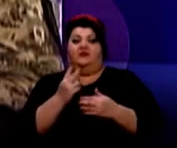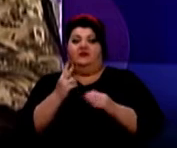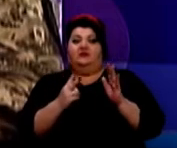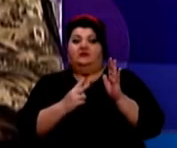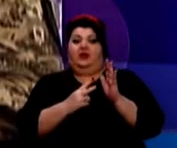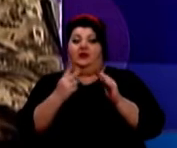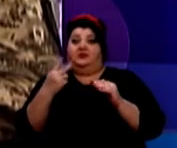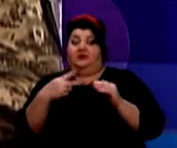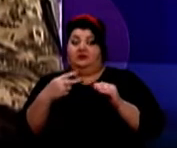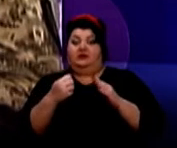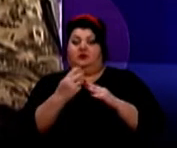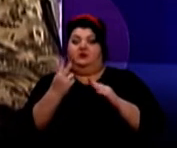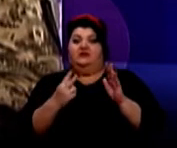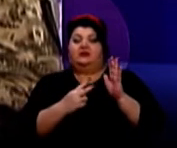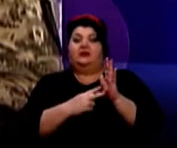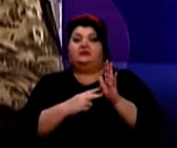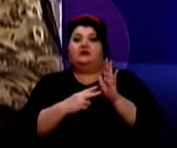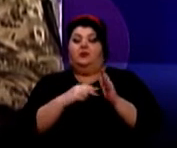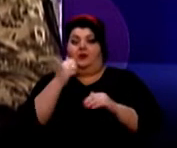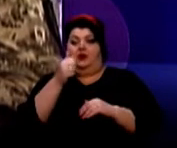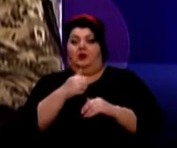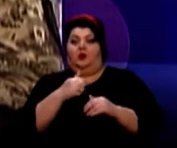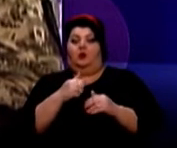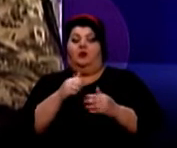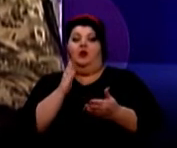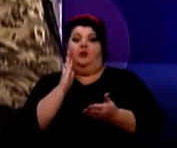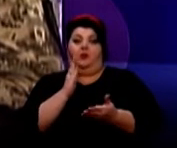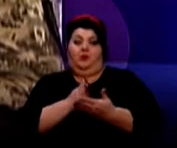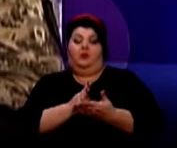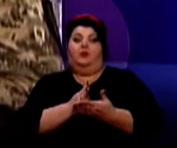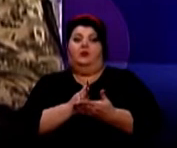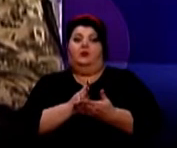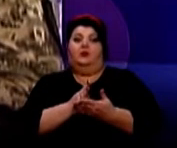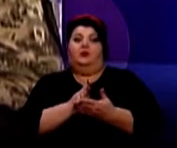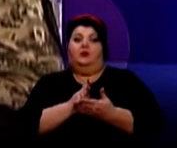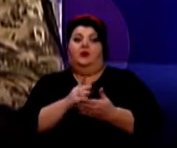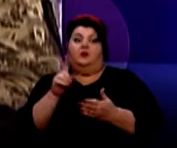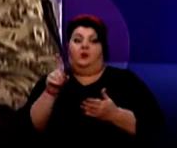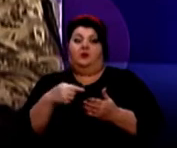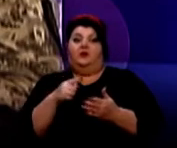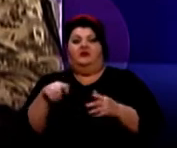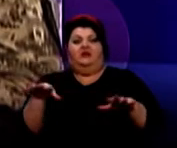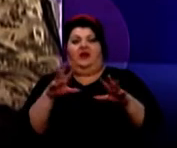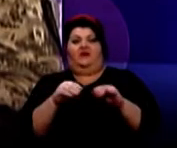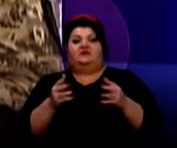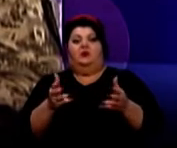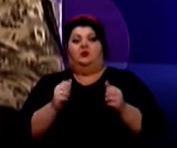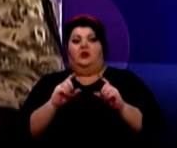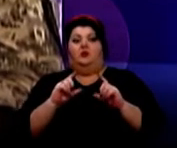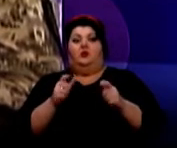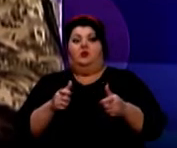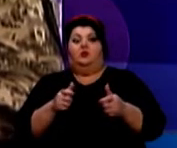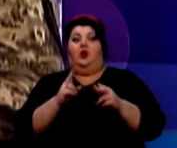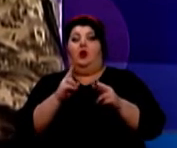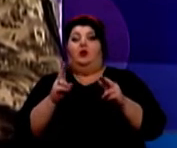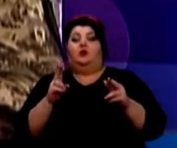27 років підлягають призову на строкову військову службу. От вони всі і отримують повістки, або до кого не дійде повістка,